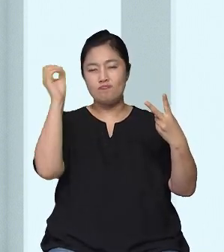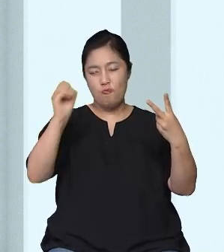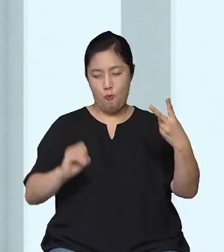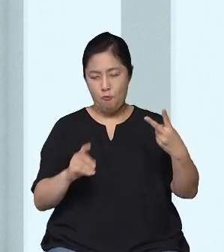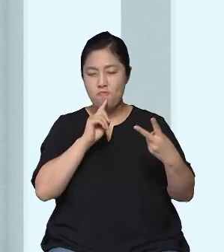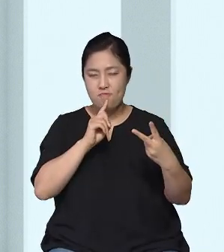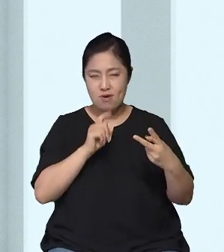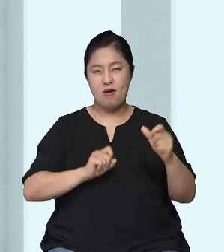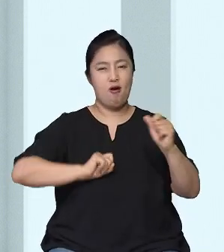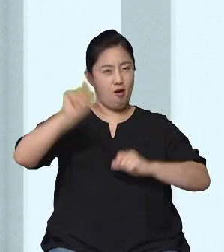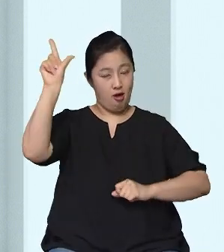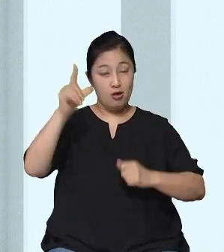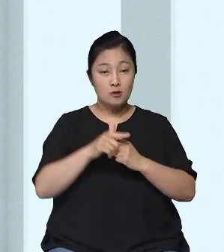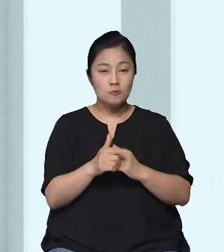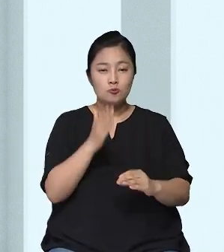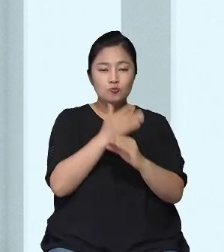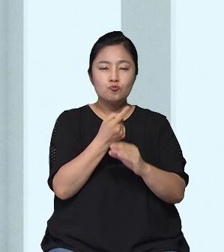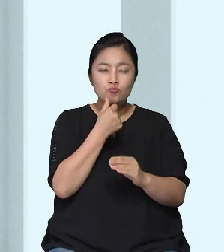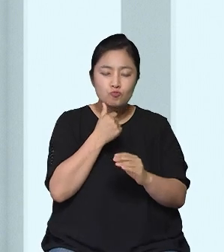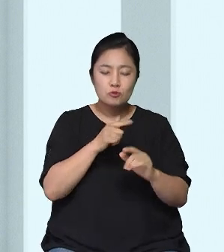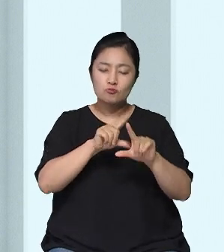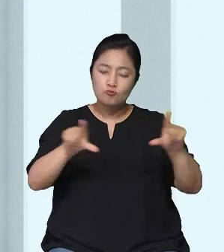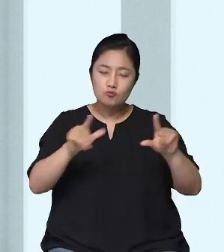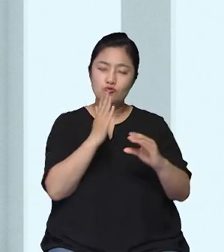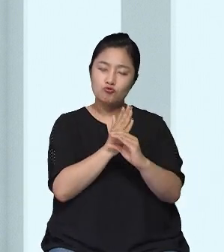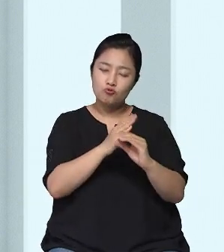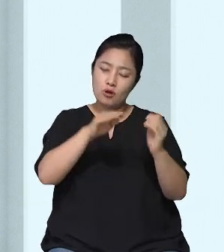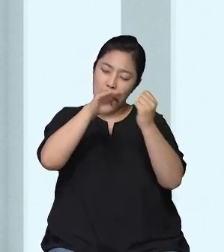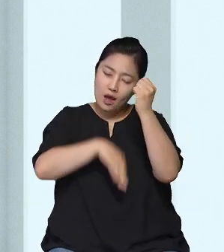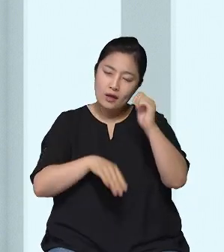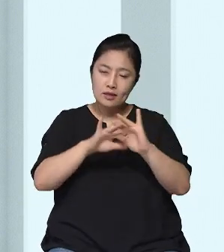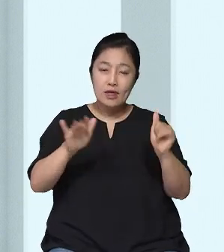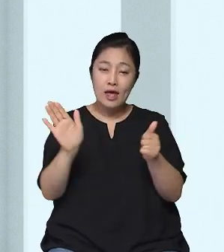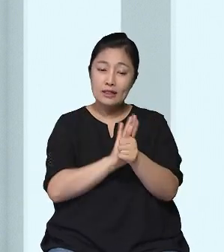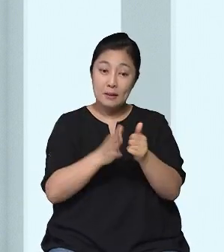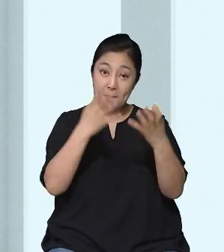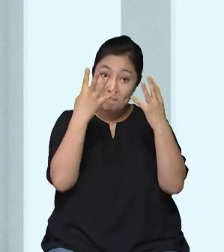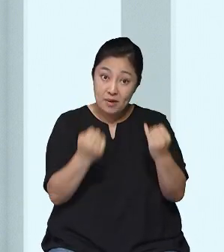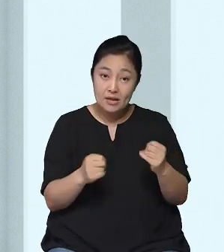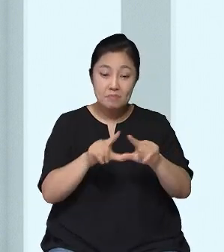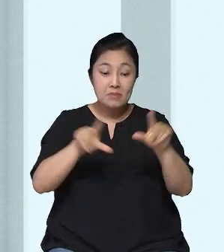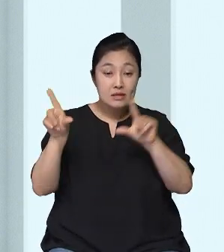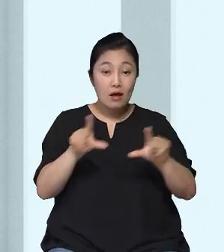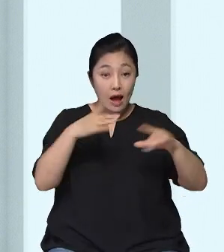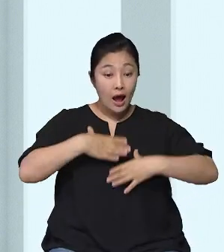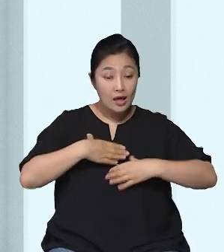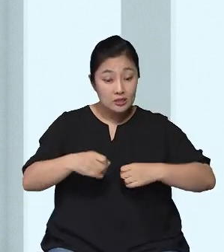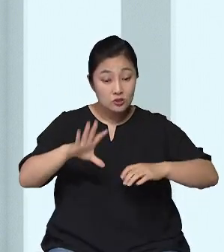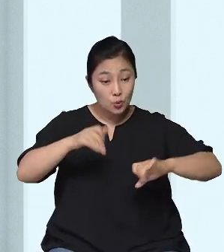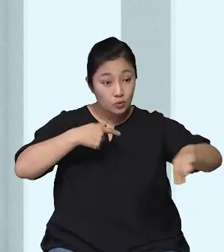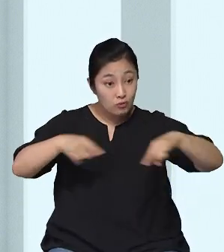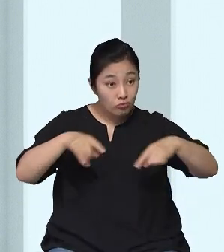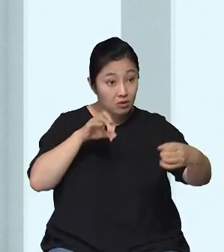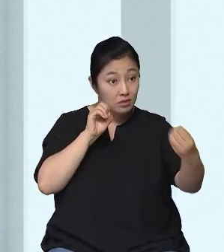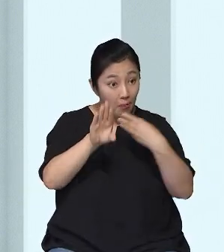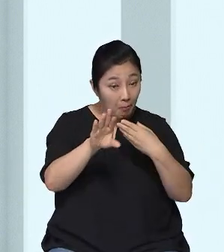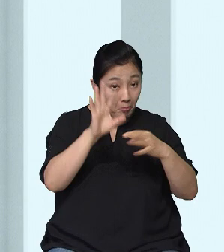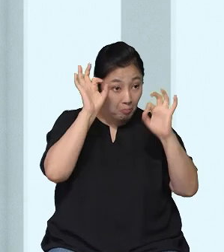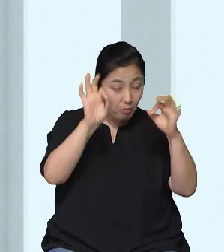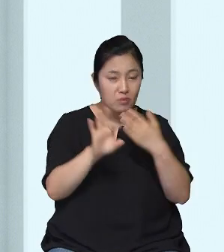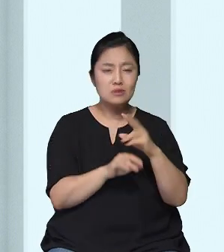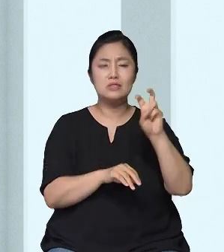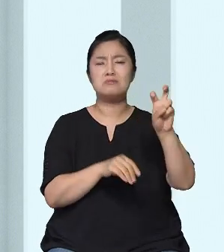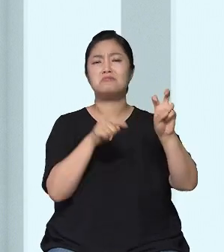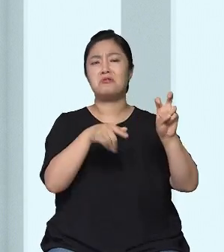이었읍니다 중소 중견기업과 중하위 계층의 혜택이 더 많은 민생 안정 정책 이라는 답변은